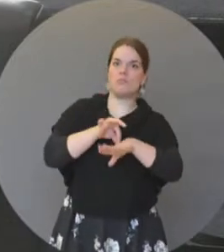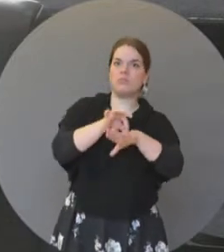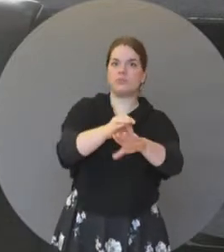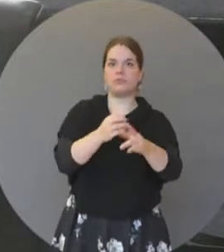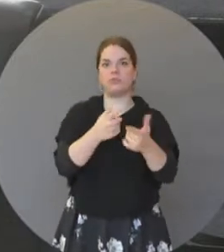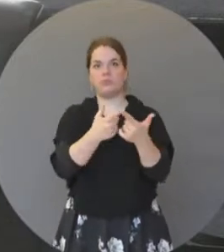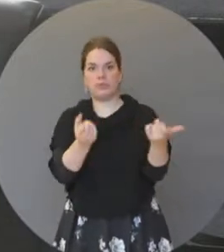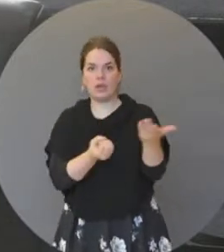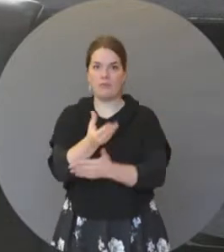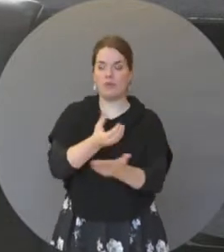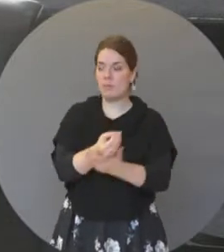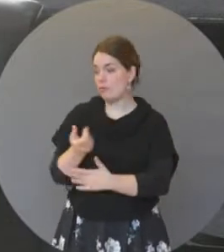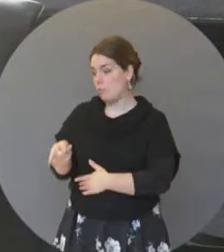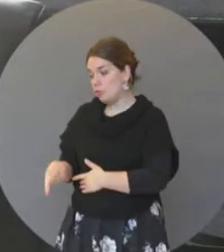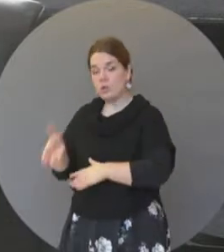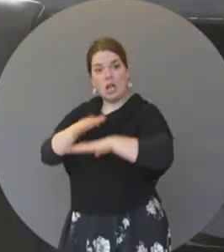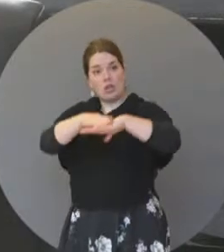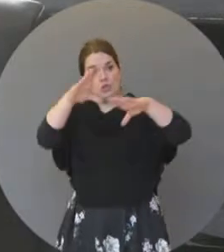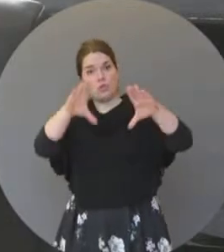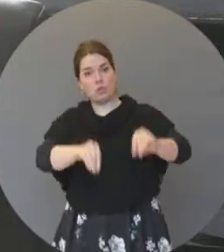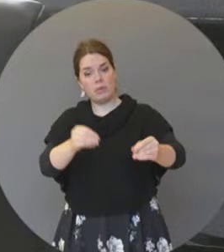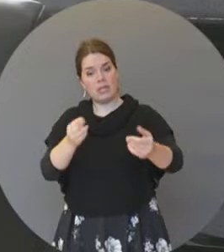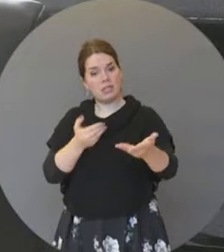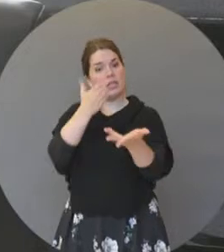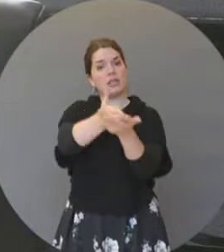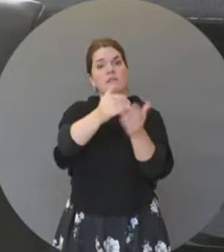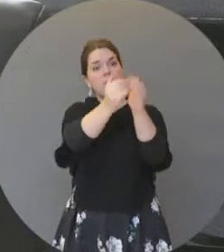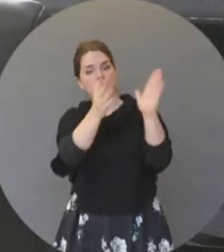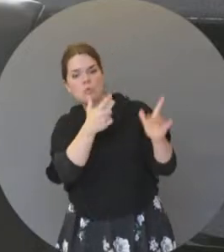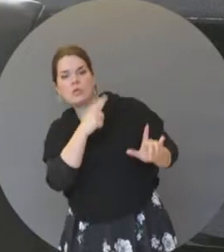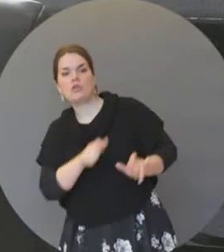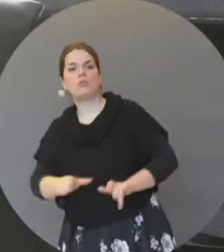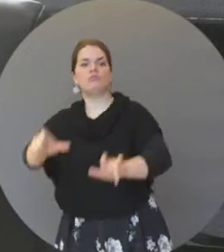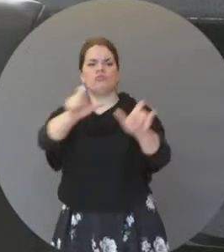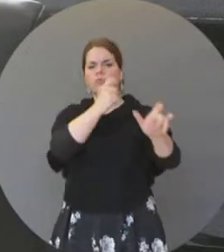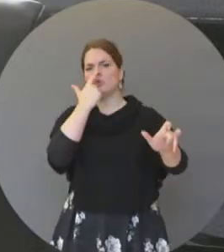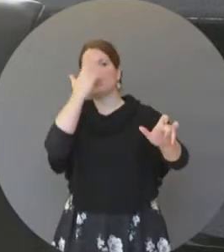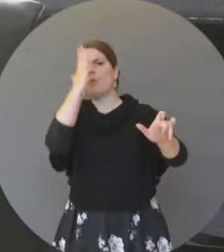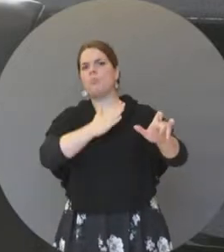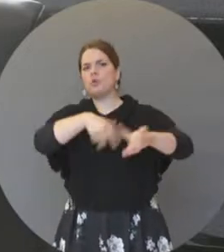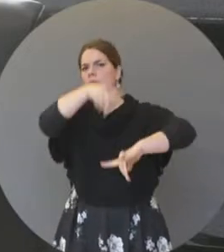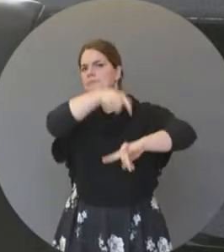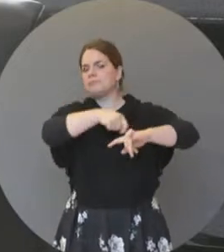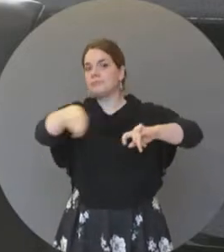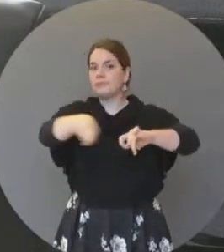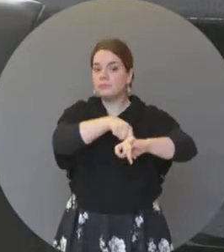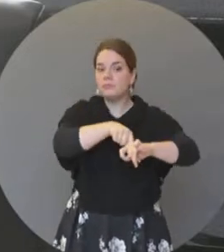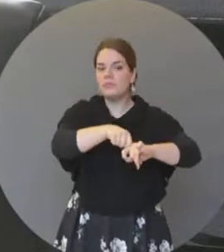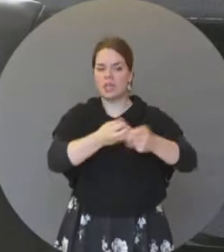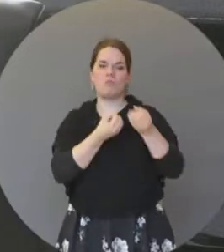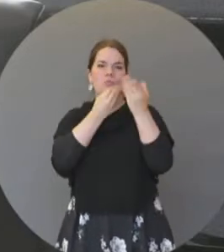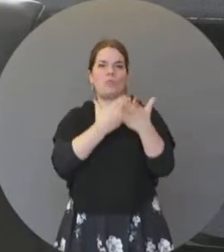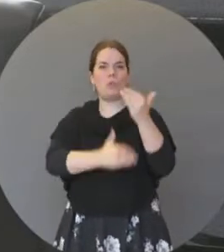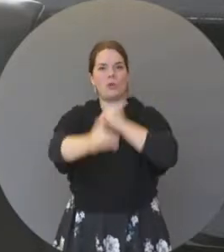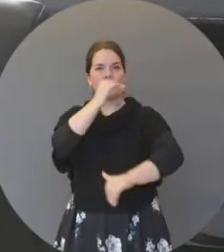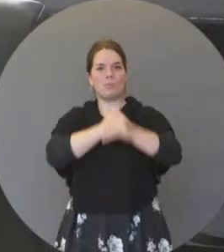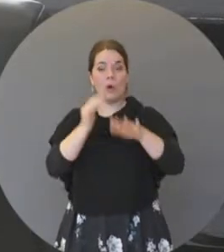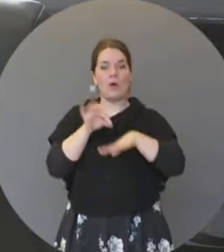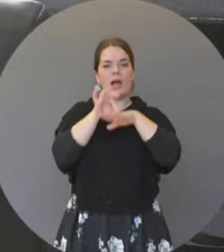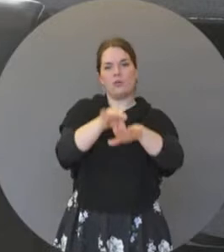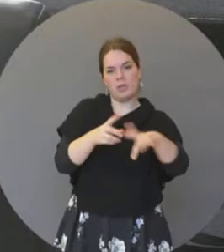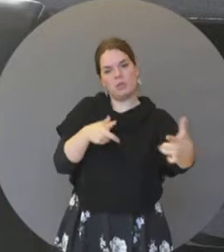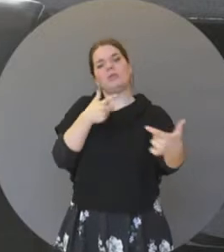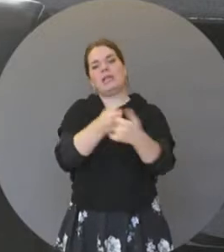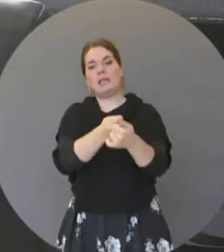lui propose propose à la personne une évaluation globale de ses besoins élabore un plan d'accompagnement adapté qu'on parlait tout à l'heure